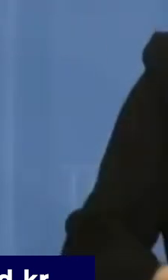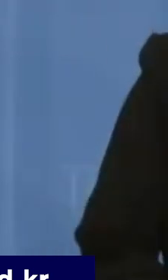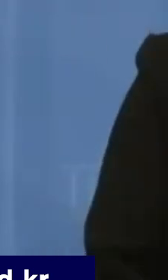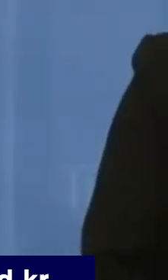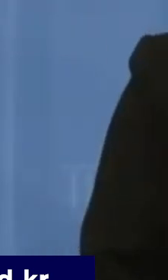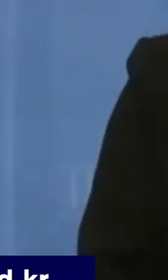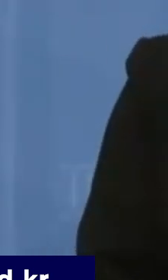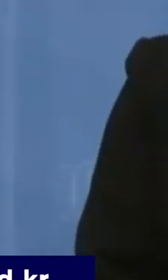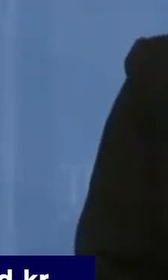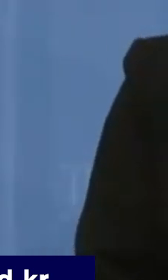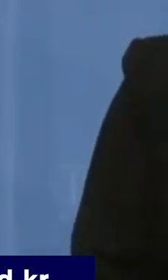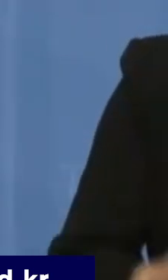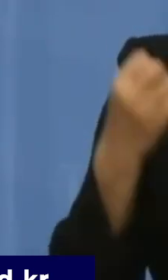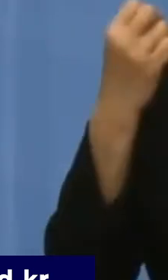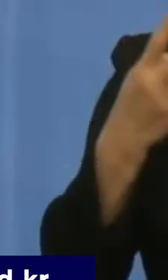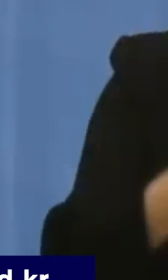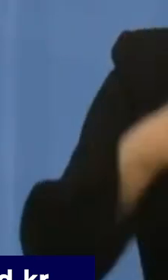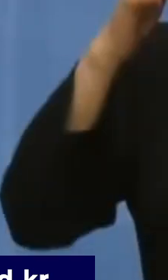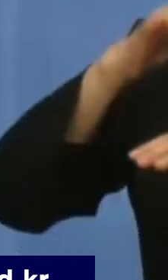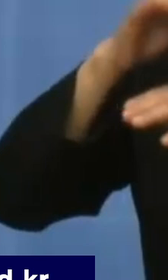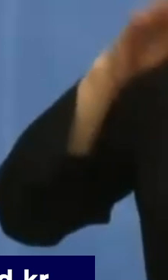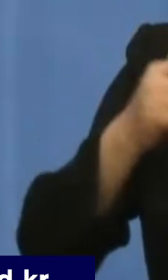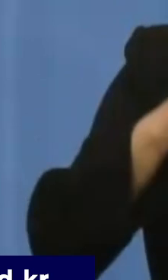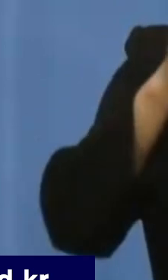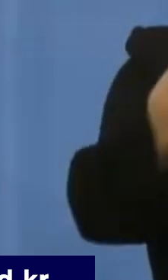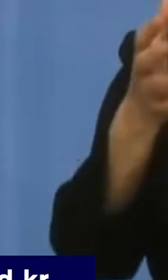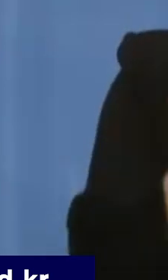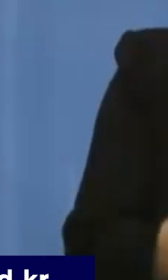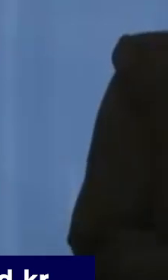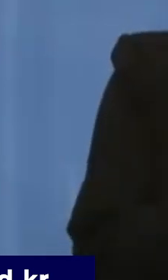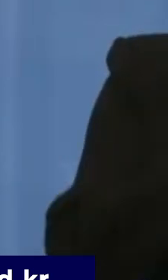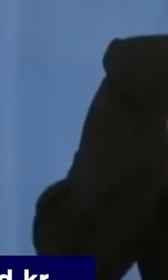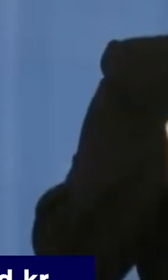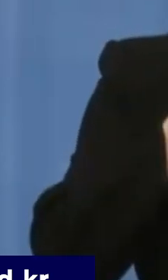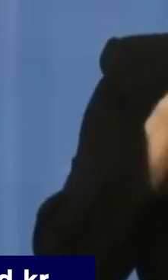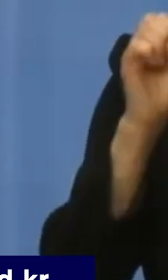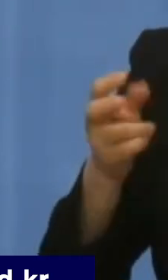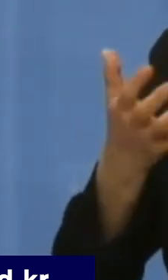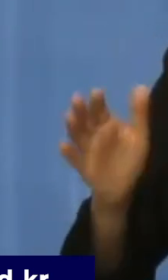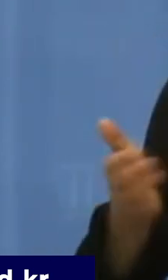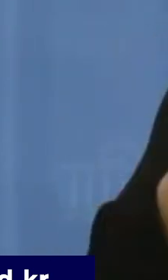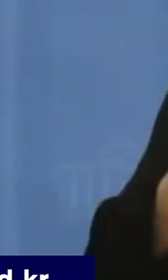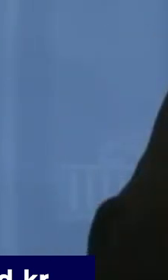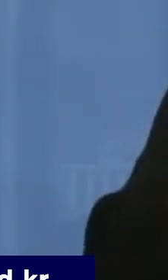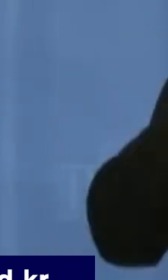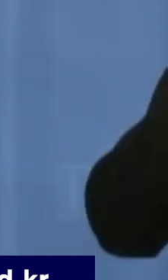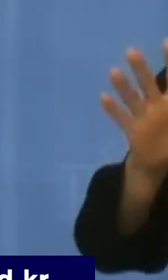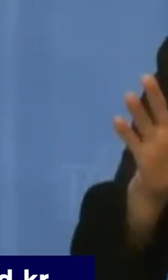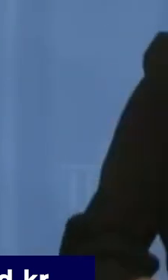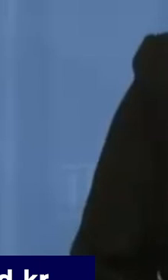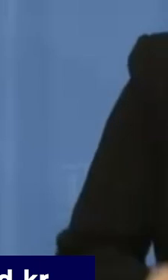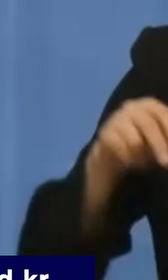수밖에 없습니다. 또한 관행대로 교섭단체가 추천하도록 한다면 여당의 협조가 사실상